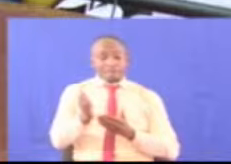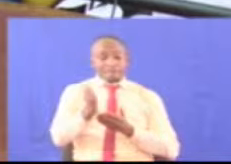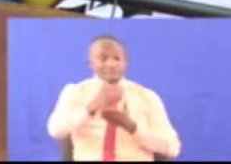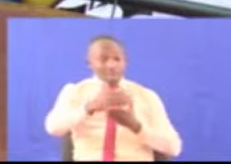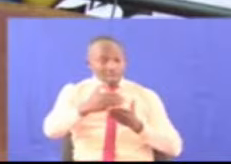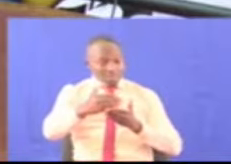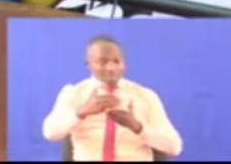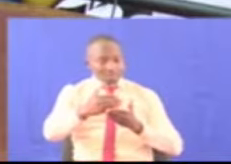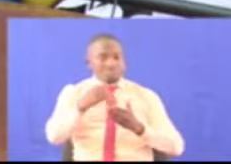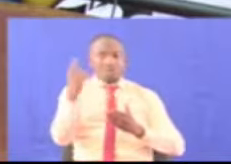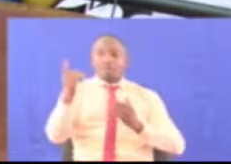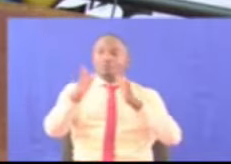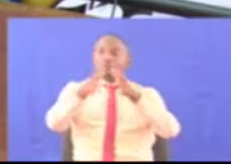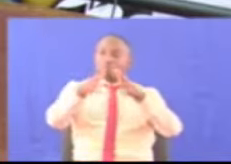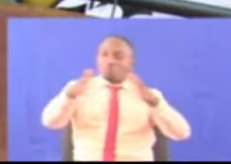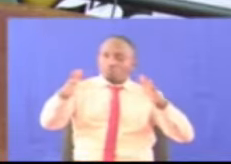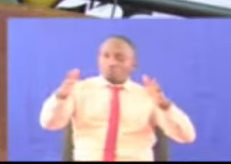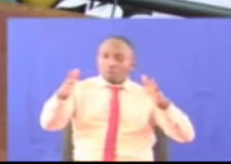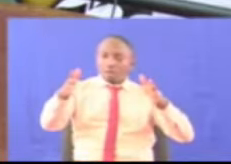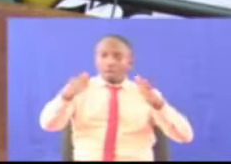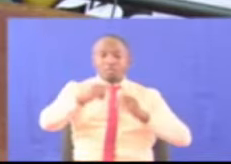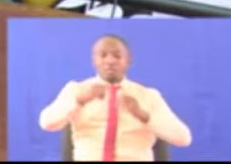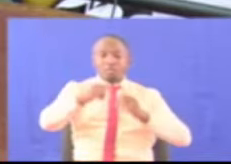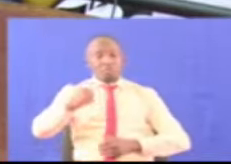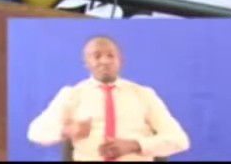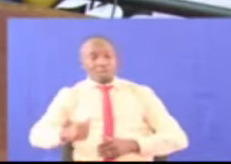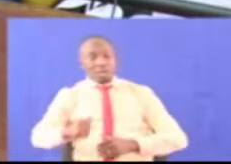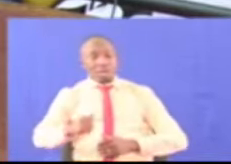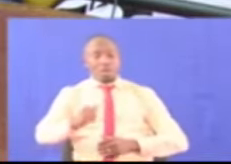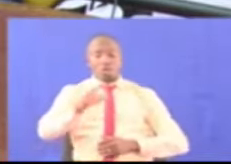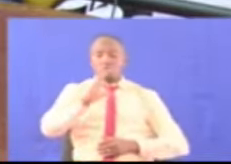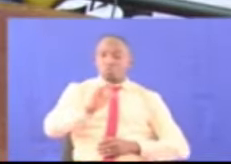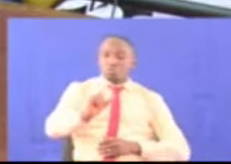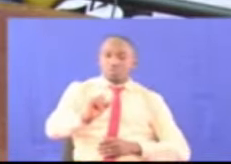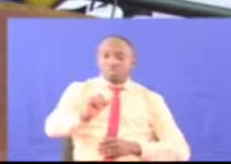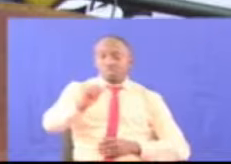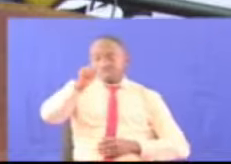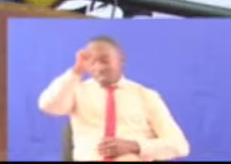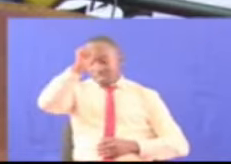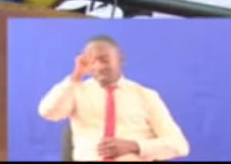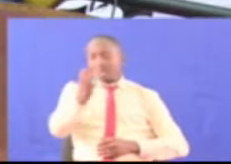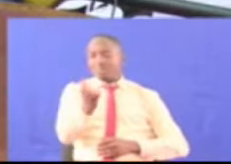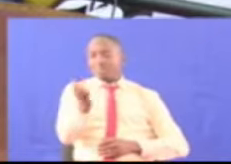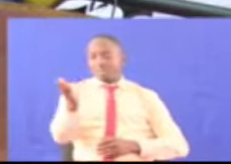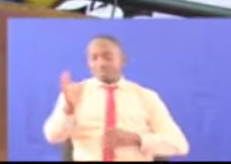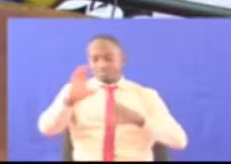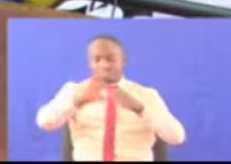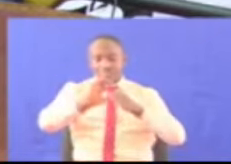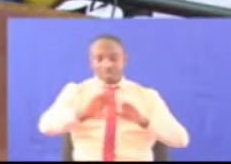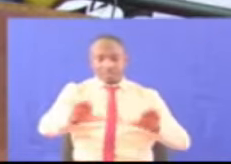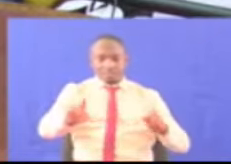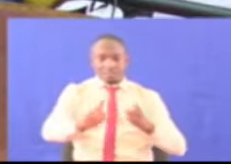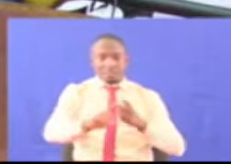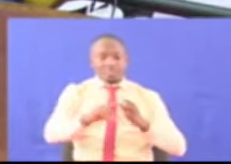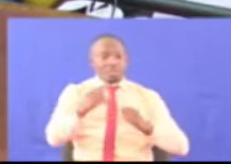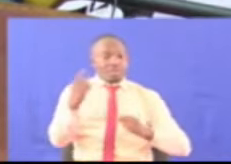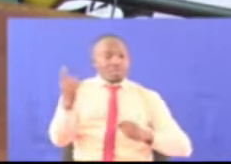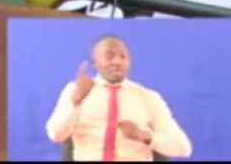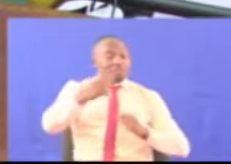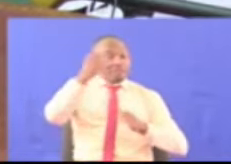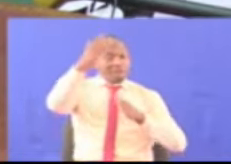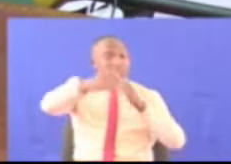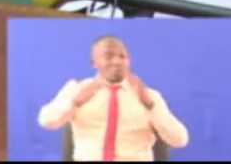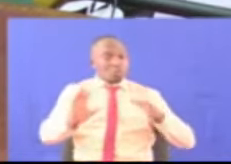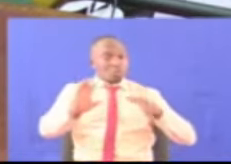yakiwemo mataifa makubwa kama vile China, Urusi, India na kadhalika. Taifa la mwisho kujiunga